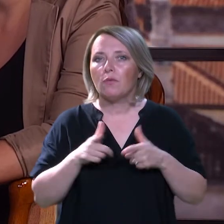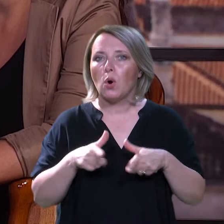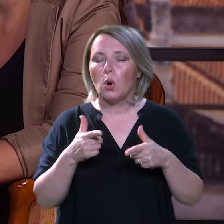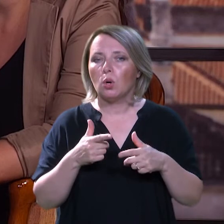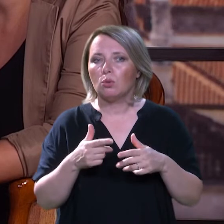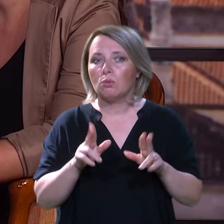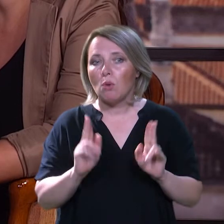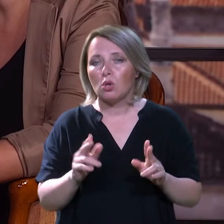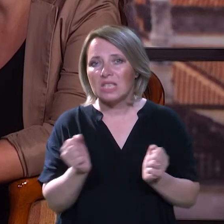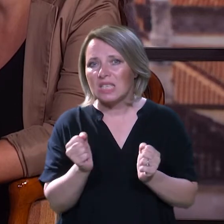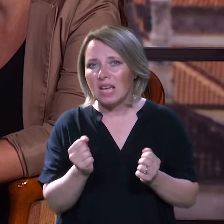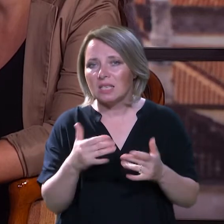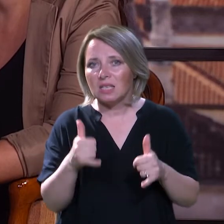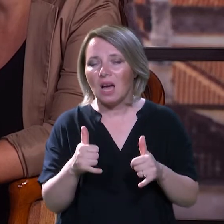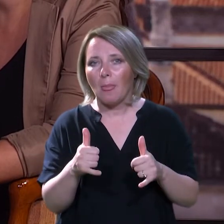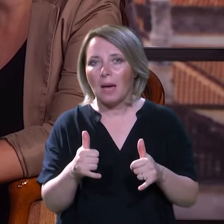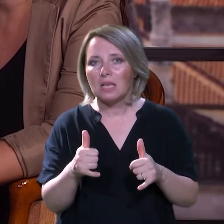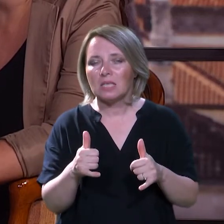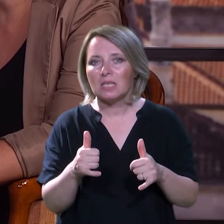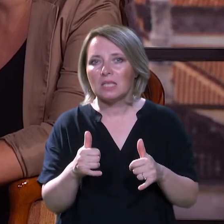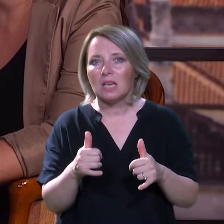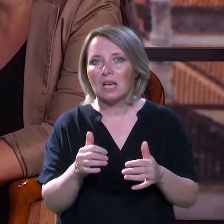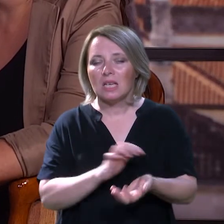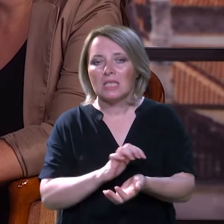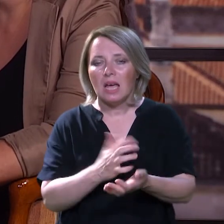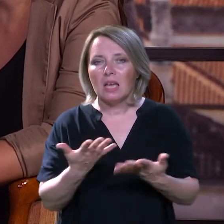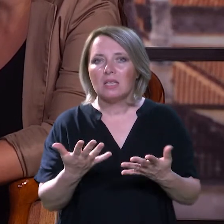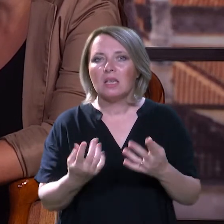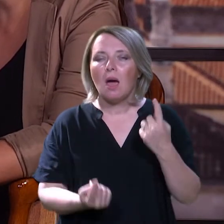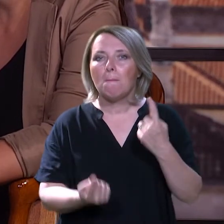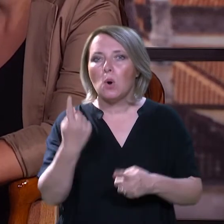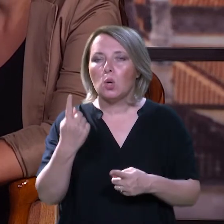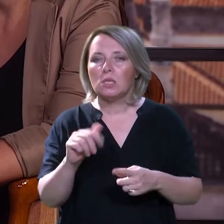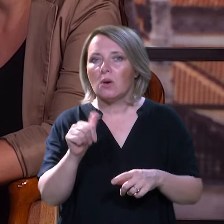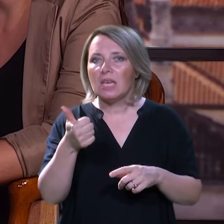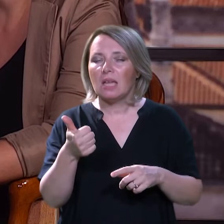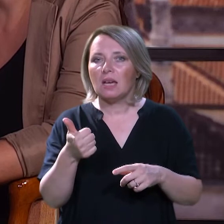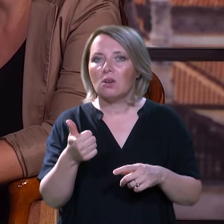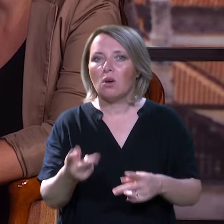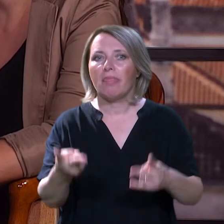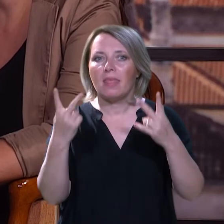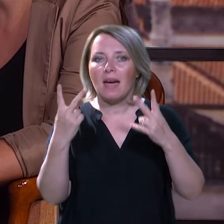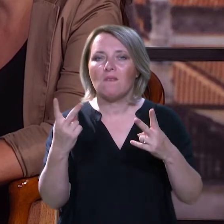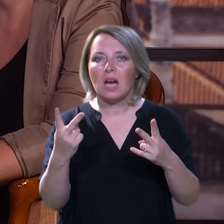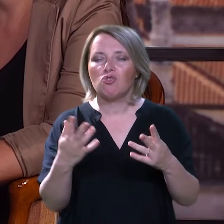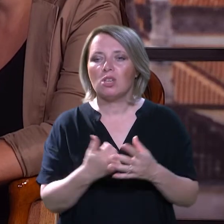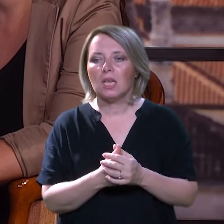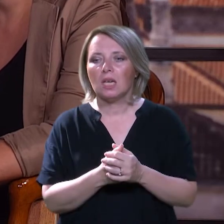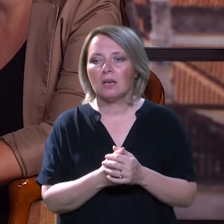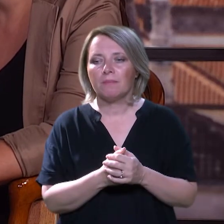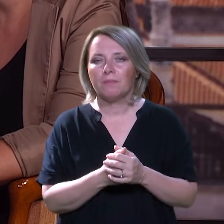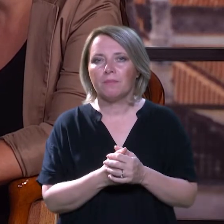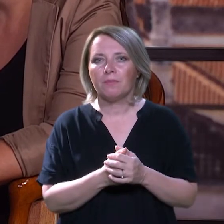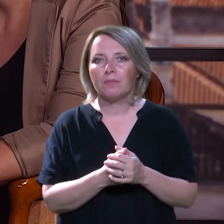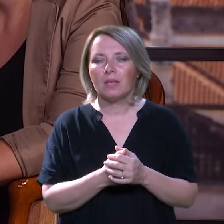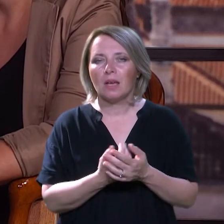možda stres danas je postao, nećemo reći, jedan od najvažnijih,